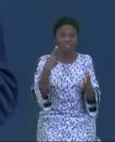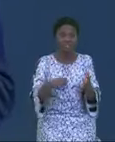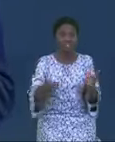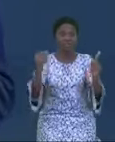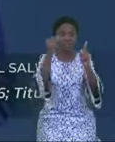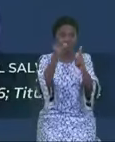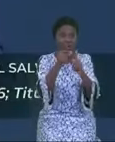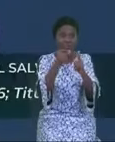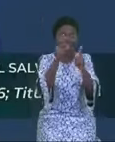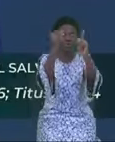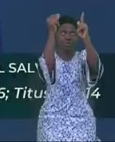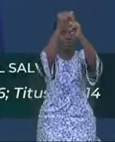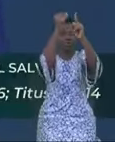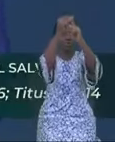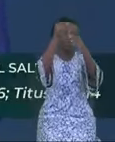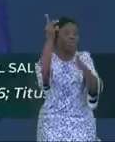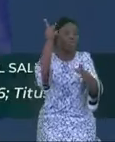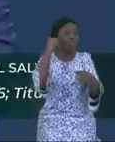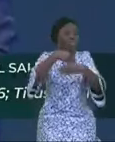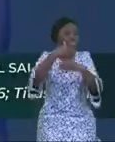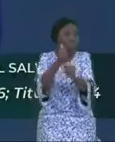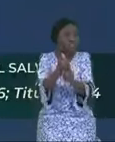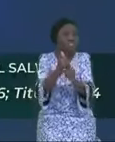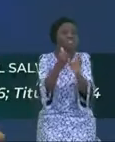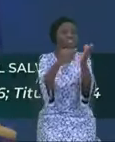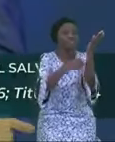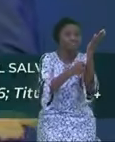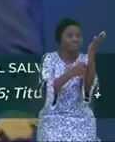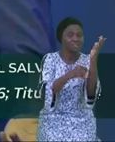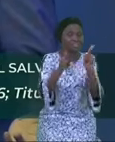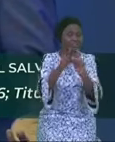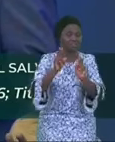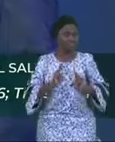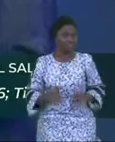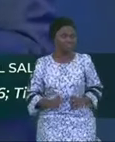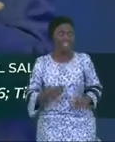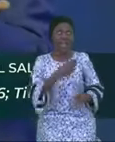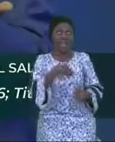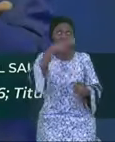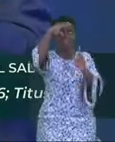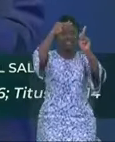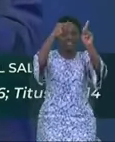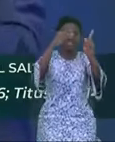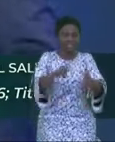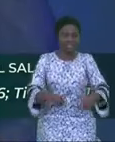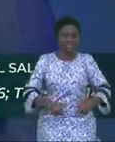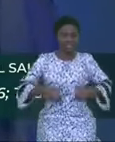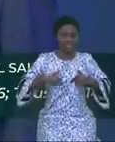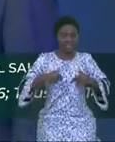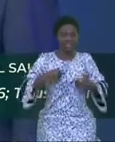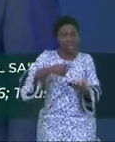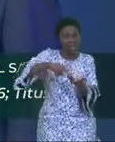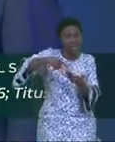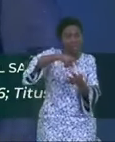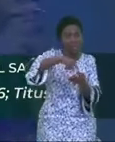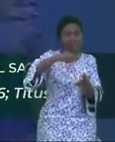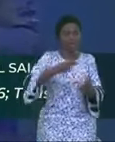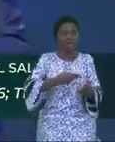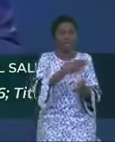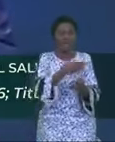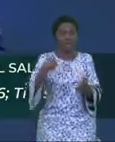et la parole a été faite parlant de Jésus elle habitait parmi nos plaines de grâces et de vérité